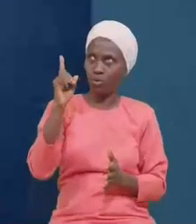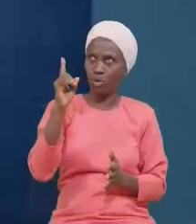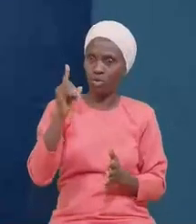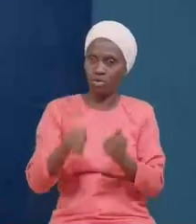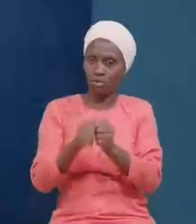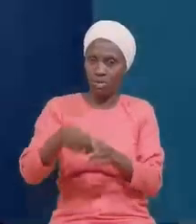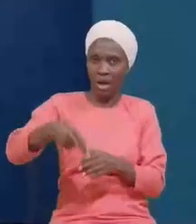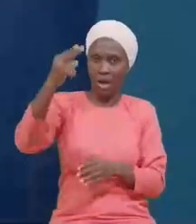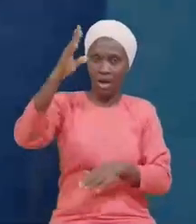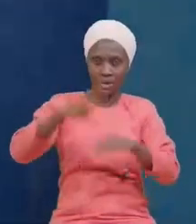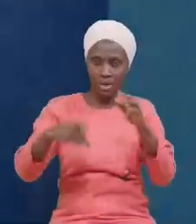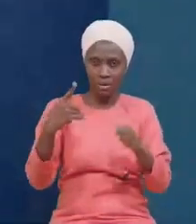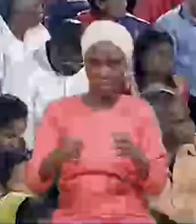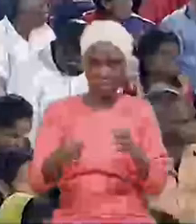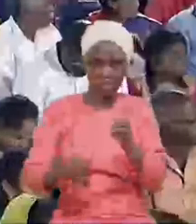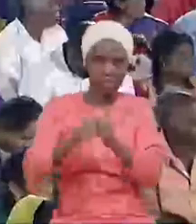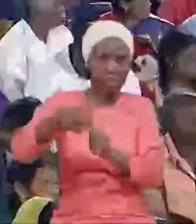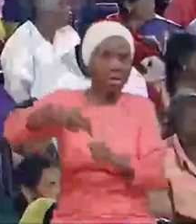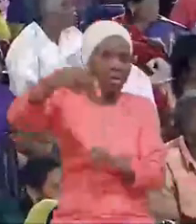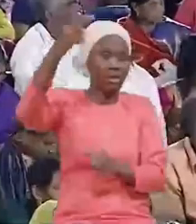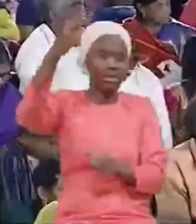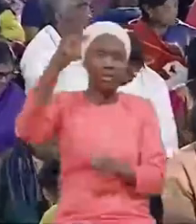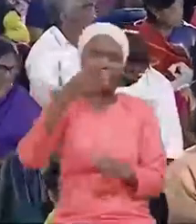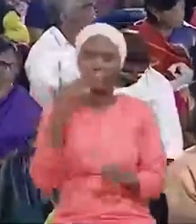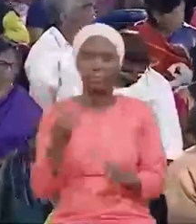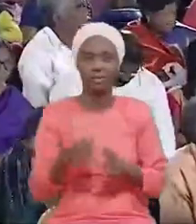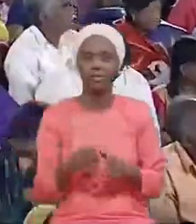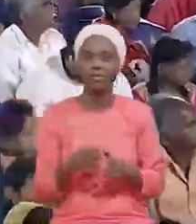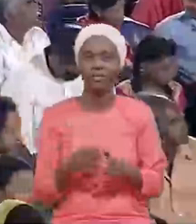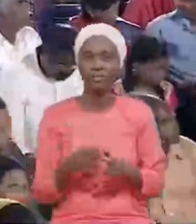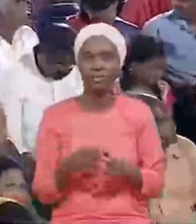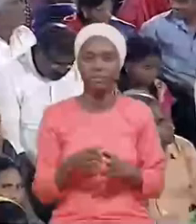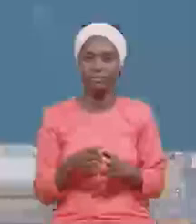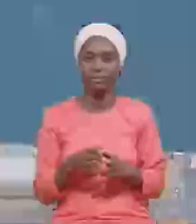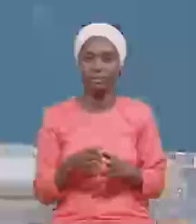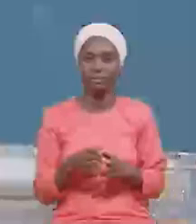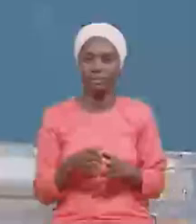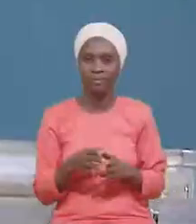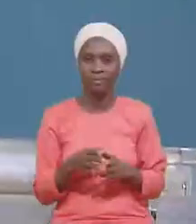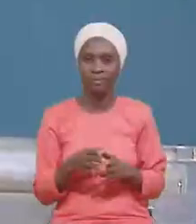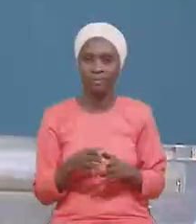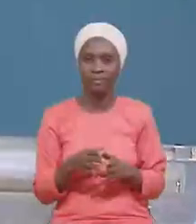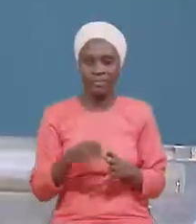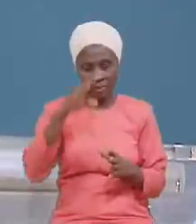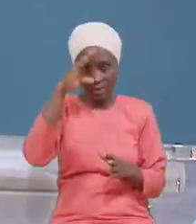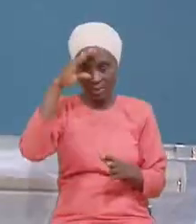qu'il y a un qui est plus élevé que toute autre personne dans l'histoire de l'humanité.